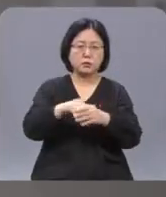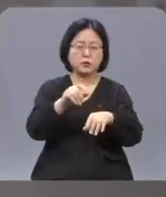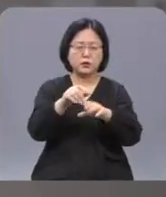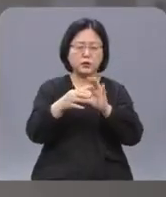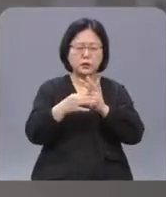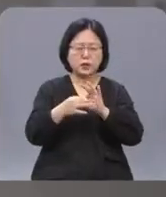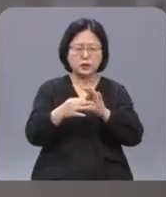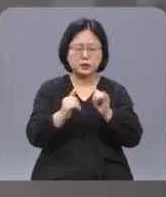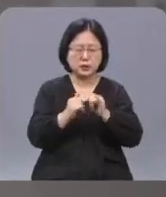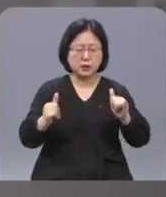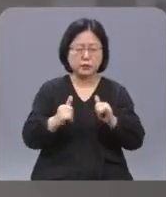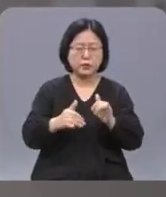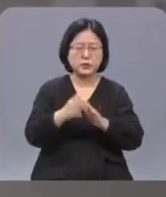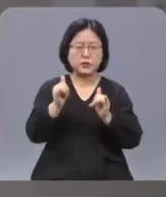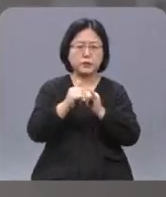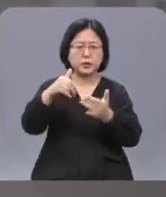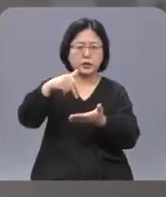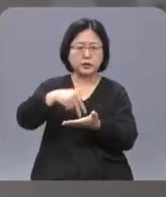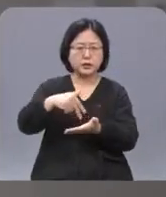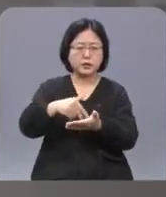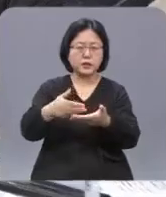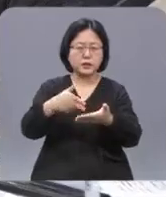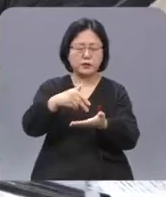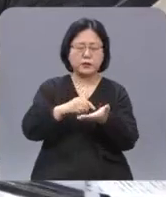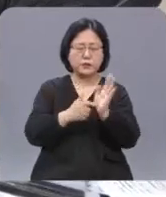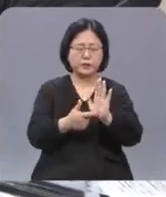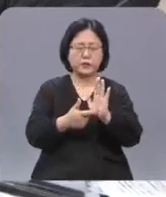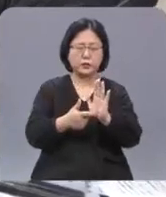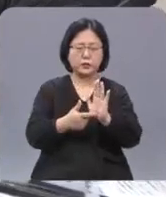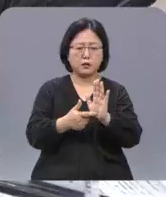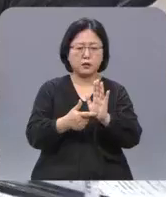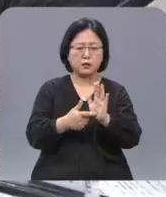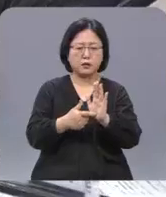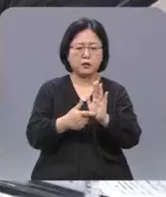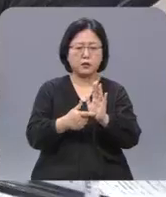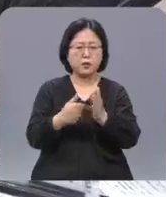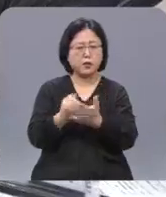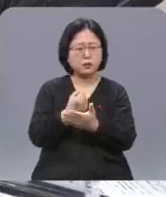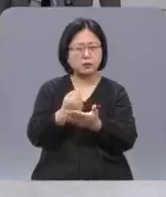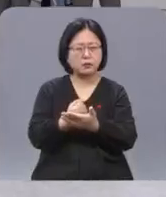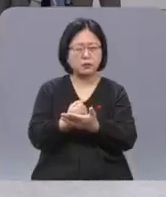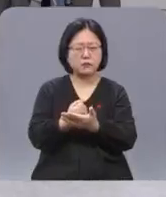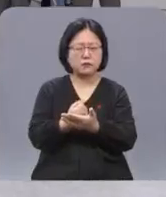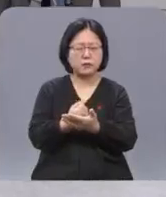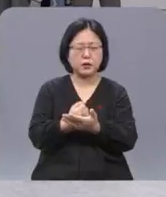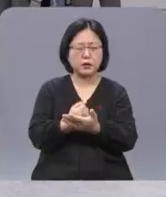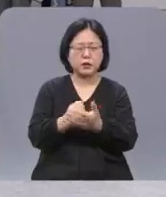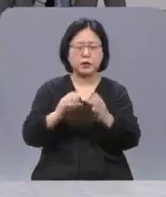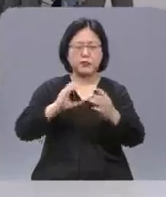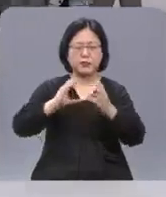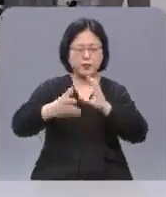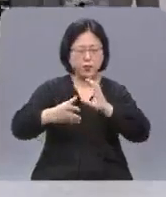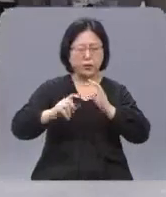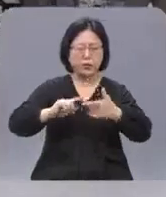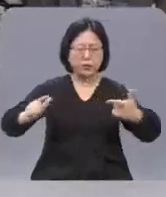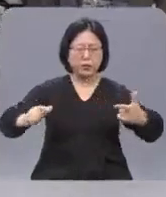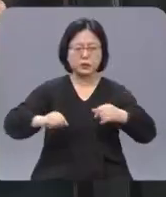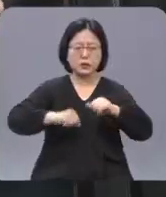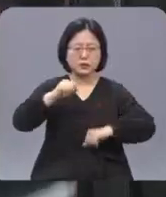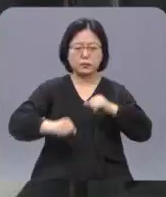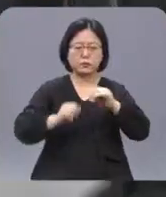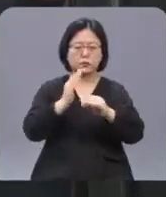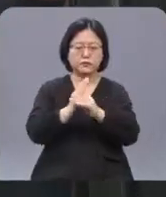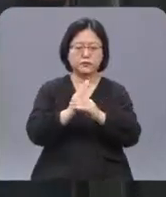인사 논란에 대한 시민단체 성명에 대해 공개적으로 서운함을 표시하는 등 이른바 불통 행보를 보이고 있다는